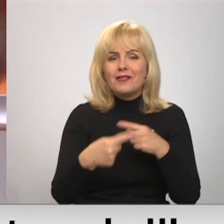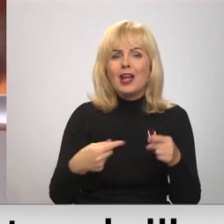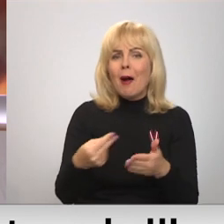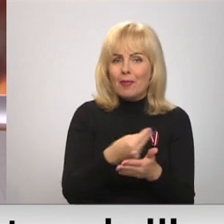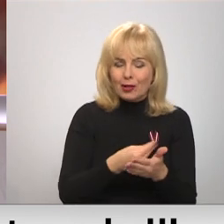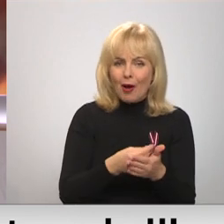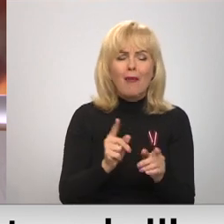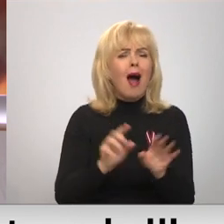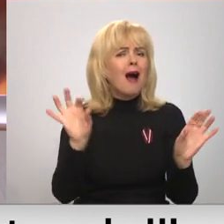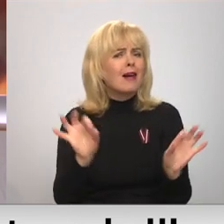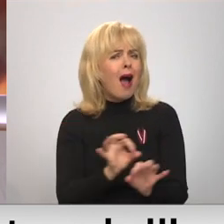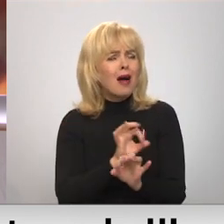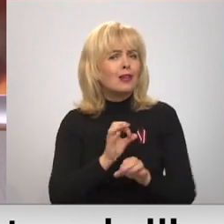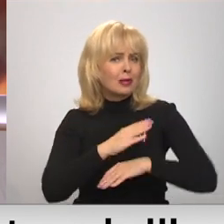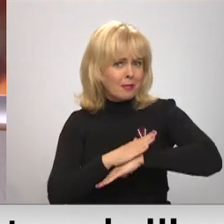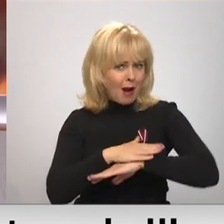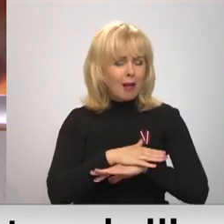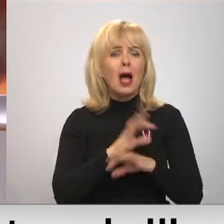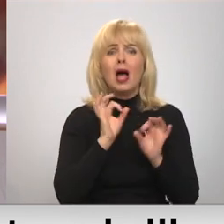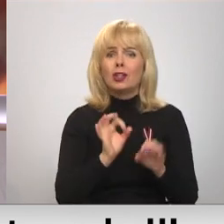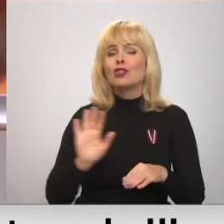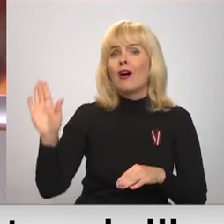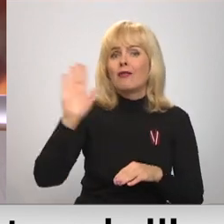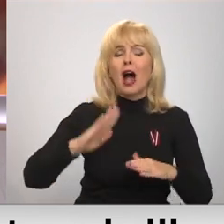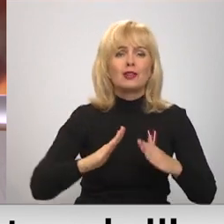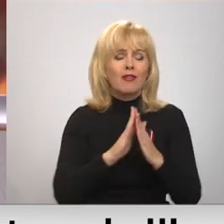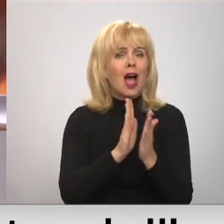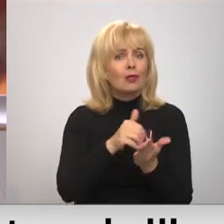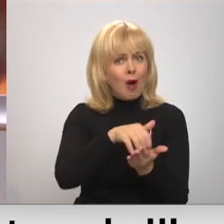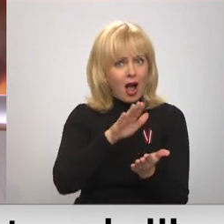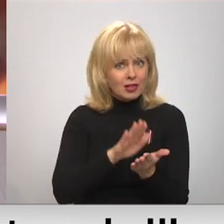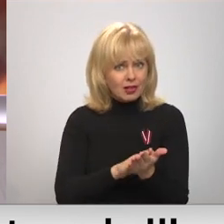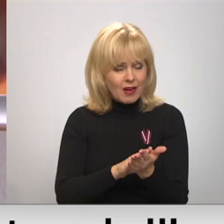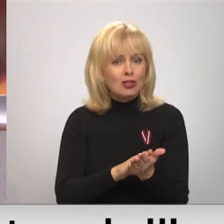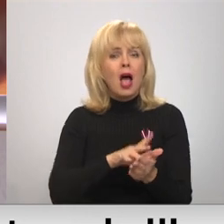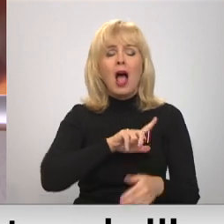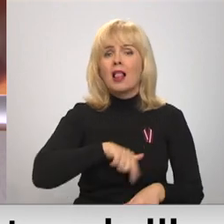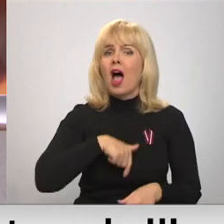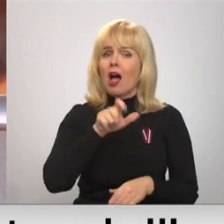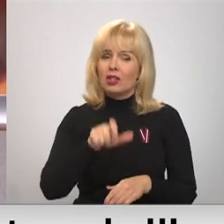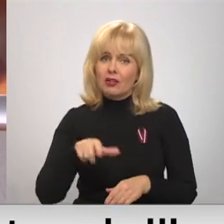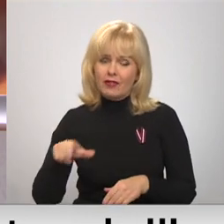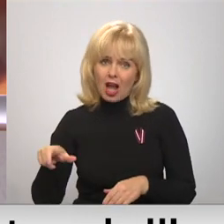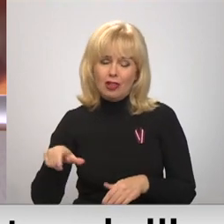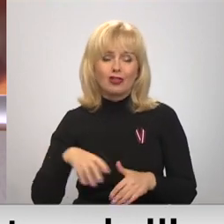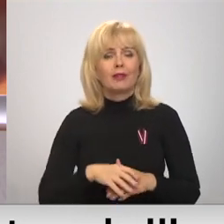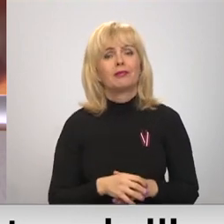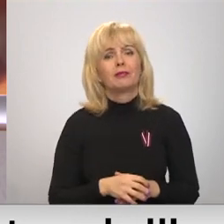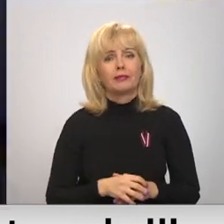arī koncertu un balli. Un tieši tā valsts svētku šogad atzīmēja Bredfordas latvieši. Vairāk Ilze Kalve.